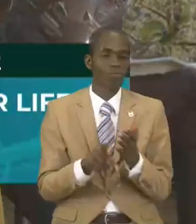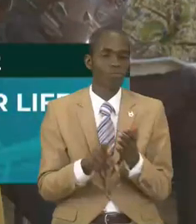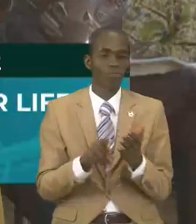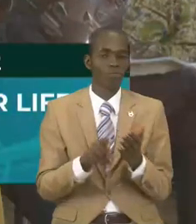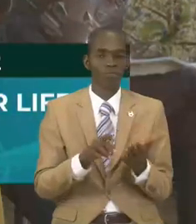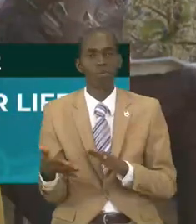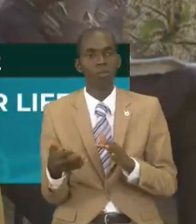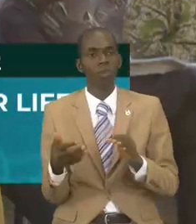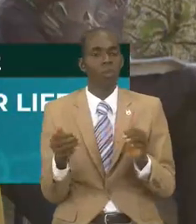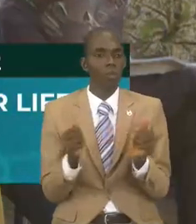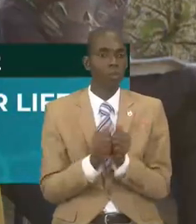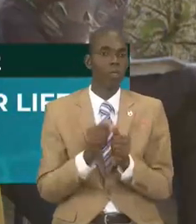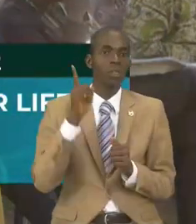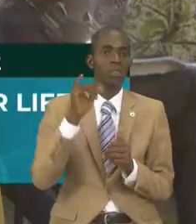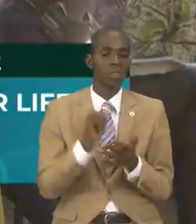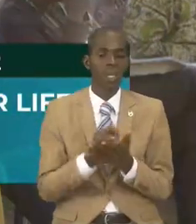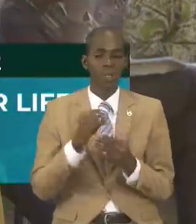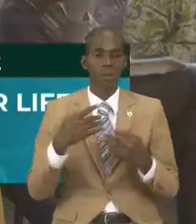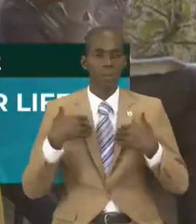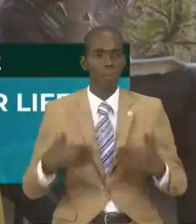corps du péché soit